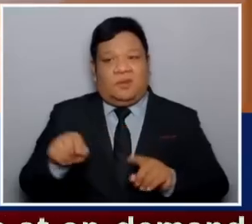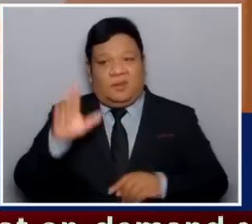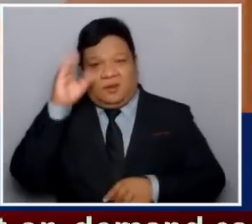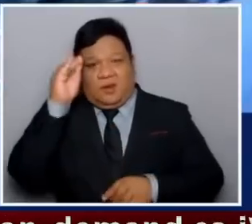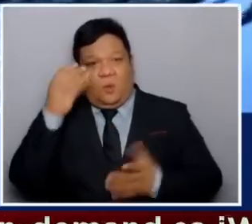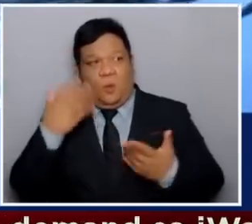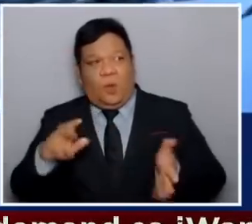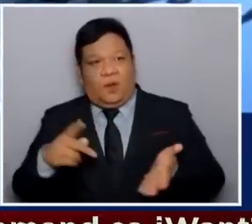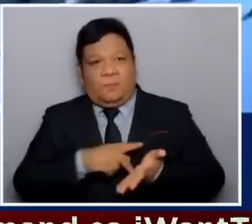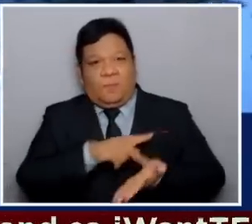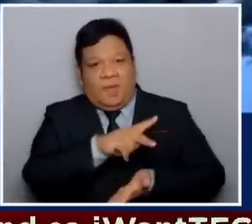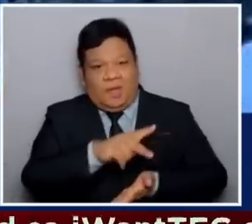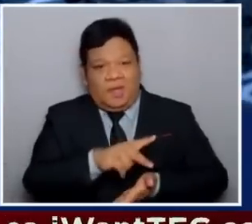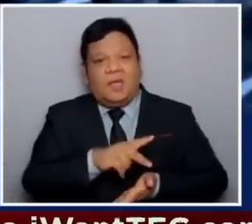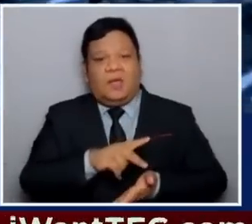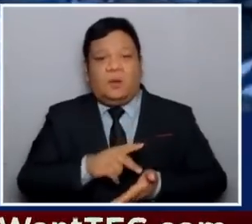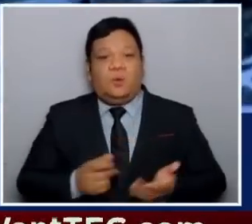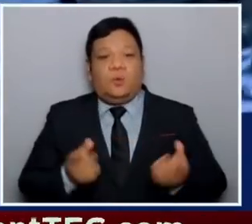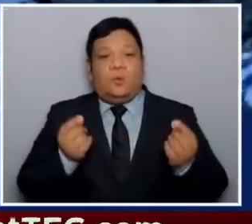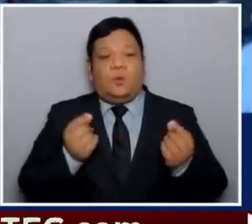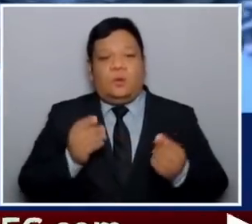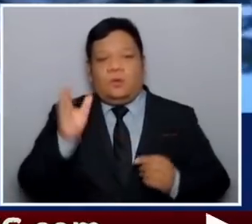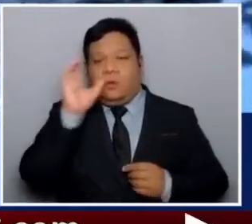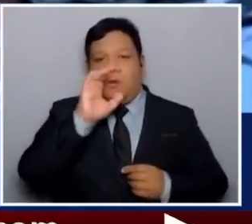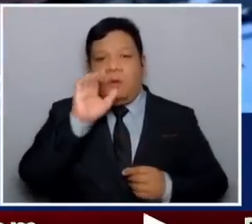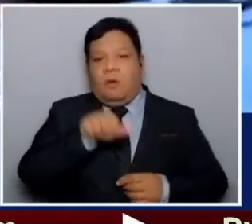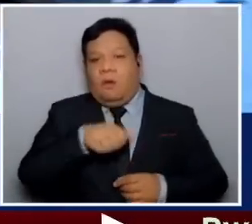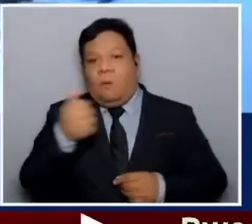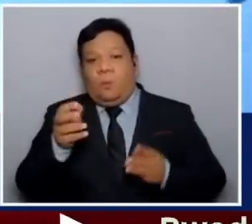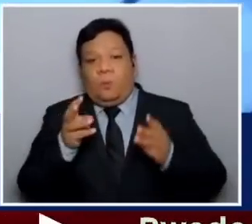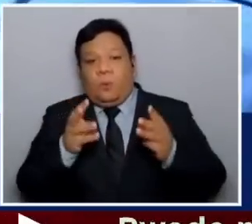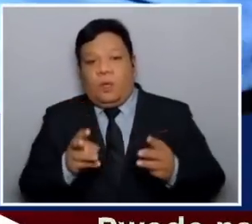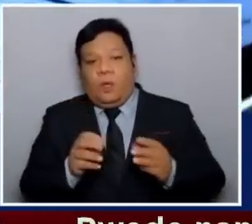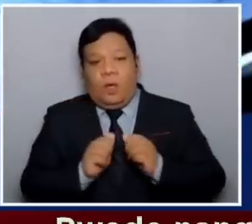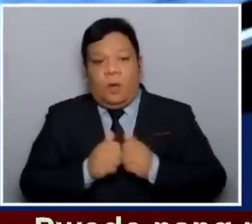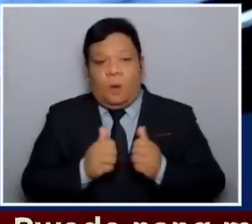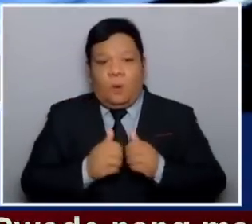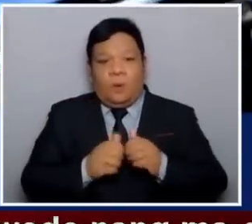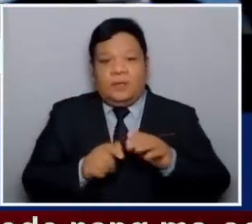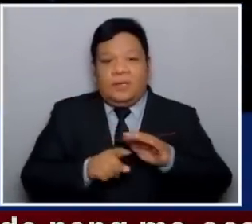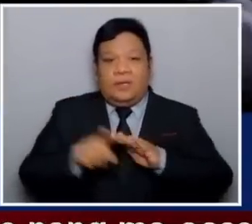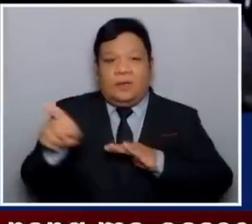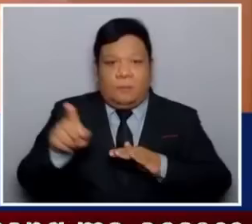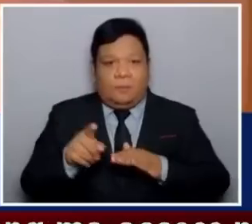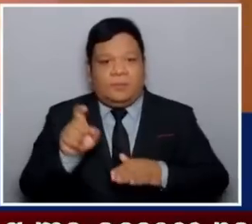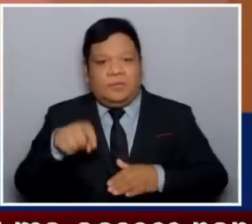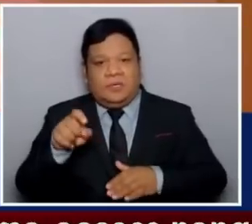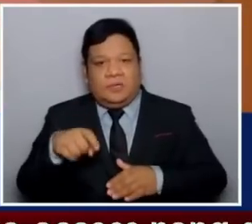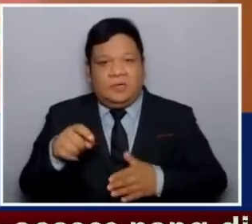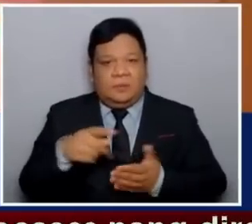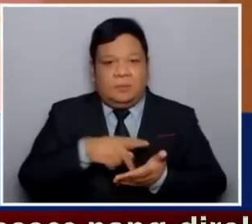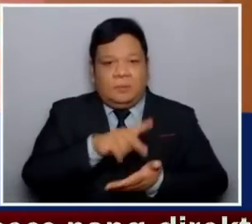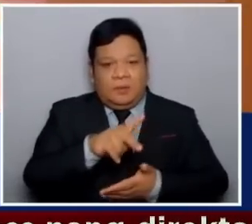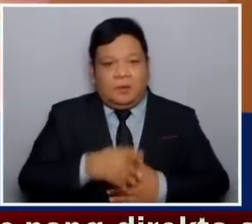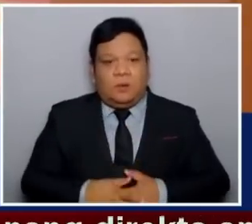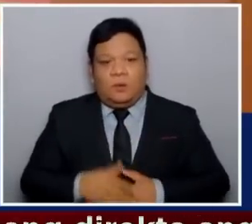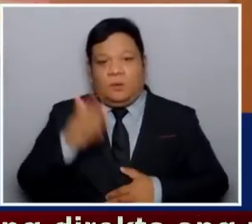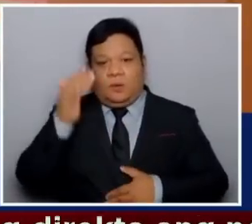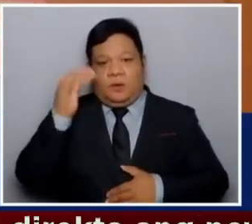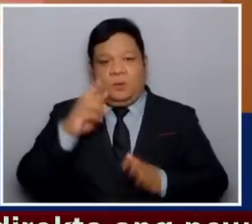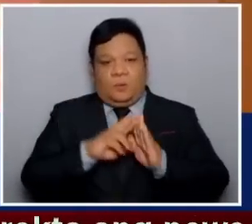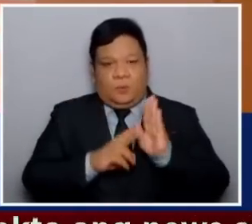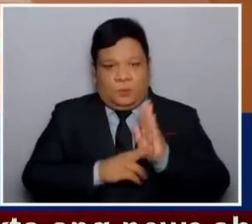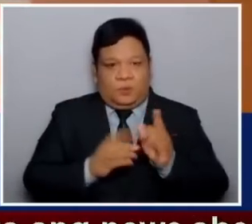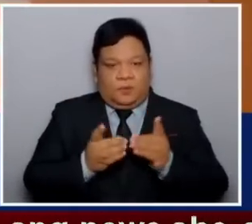no! So naghahanap siya ng way na takasan yung kailangan niyang bayaran na alimony. Kasi ganun daw pag nag-divorce.